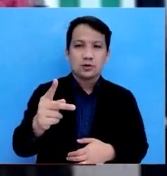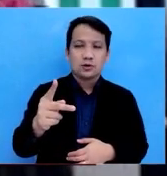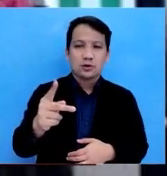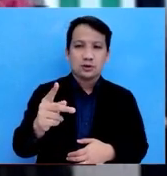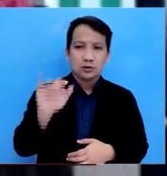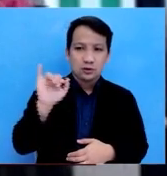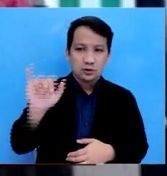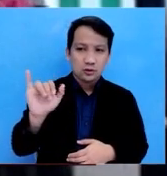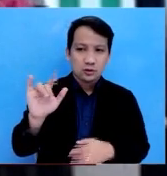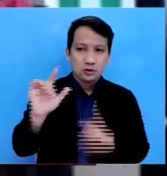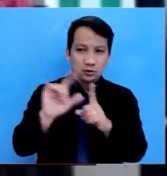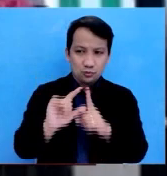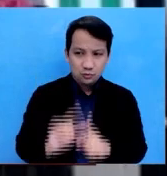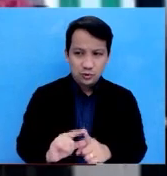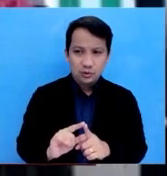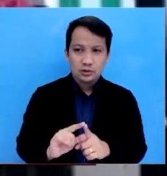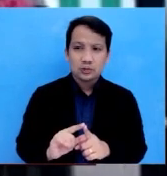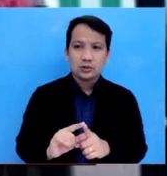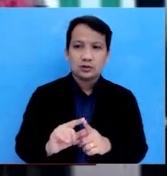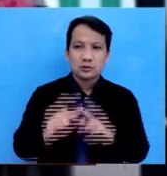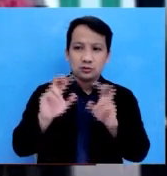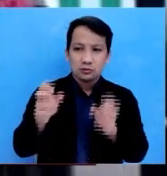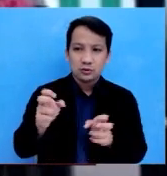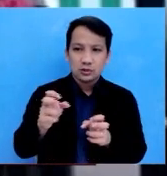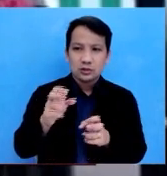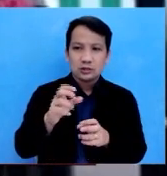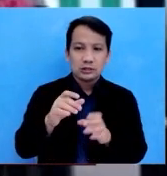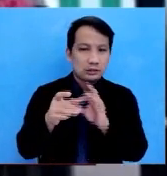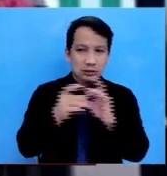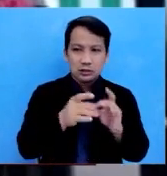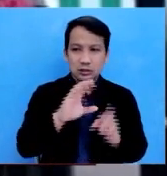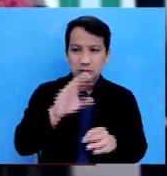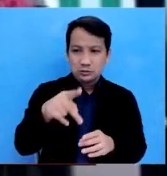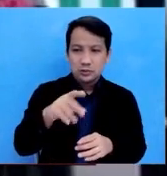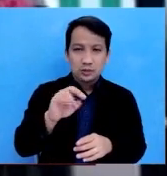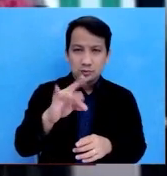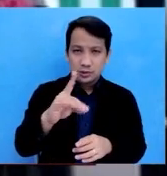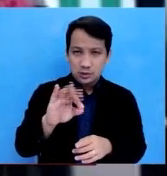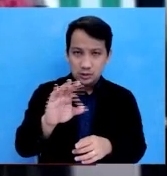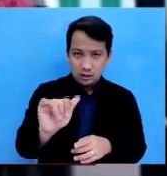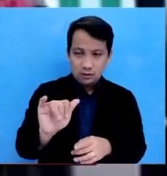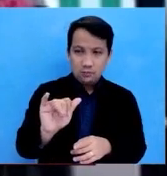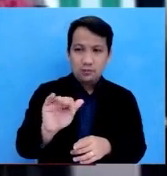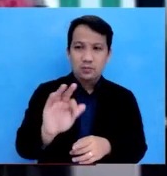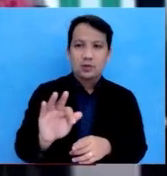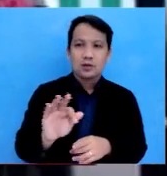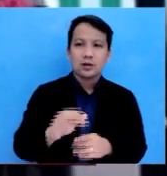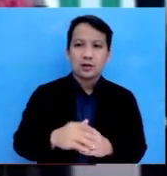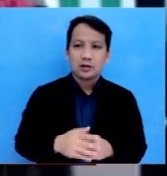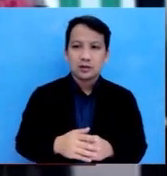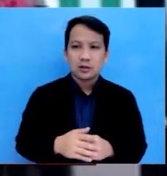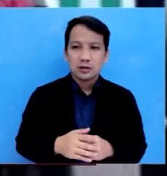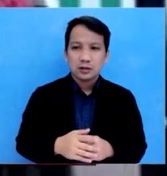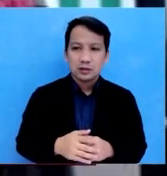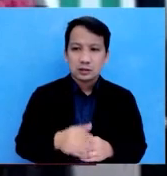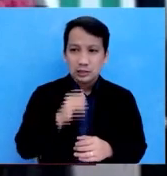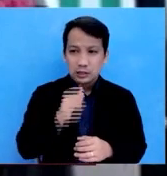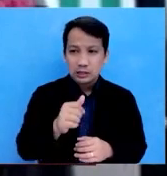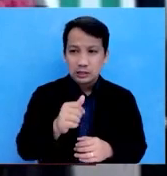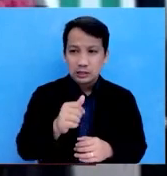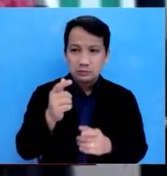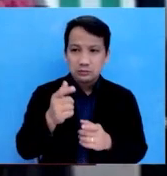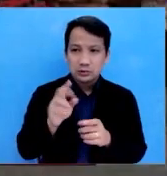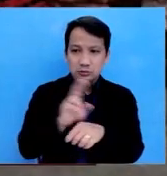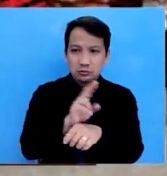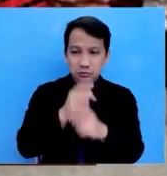being used by the CPP, NPA, NDF, or the communist